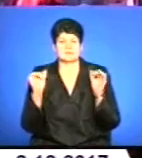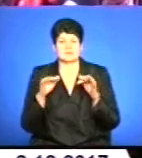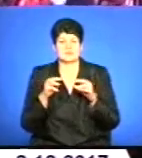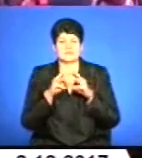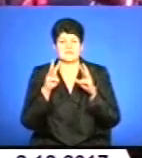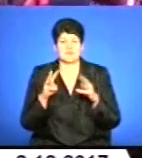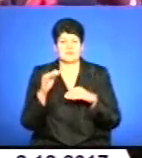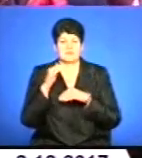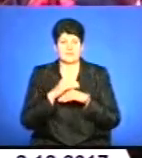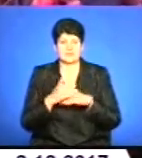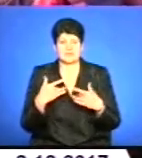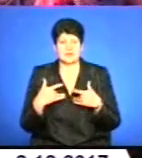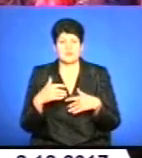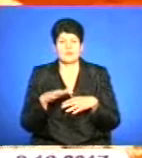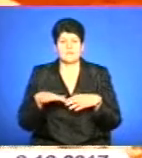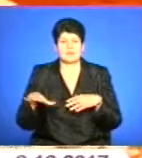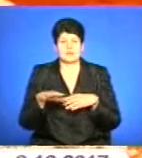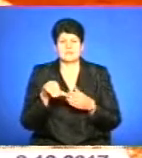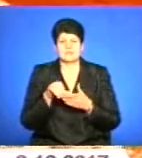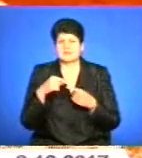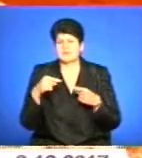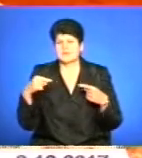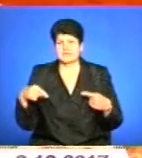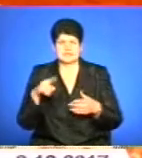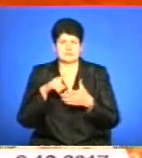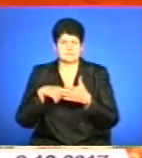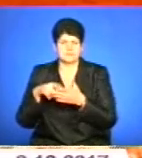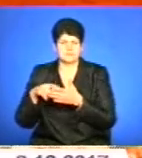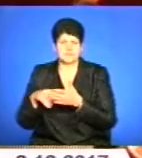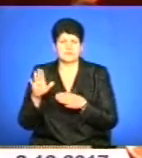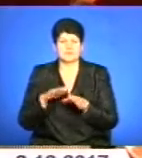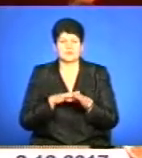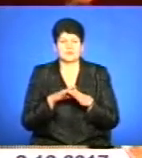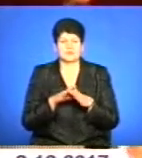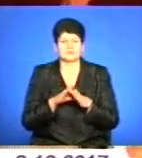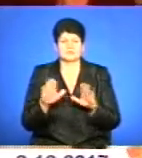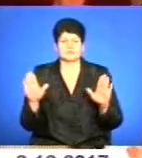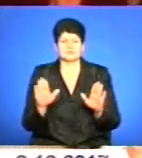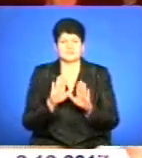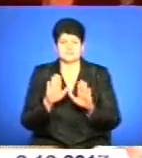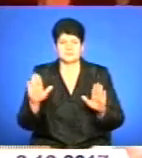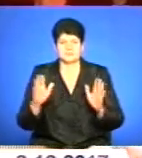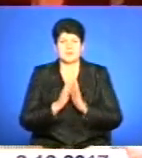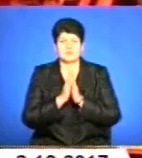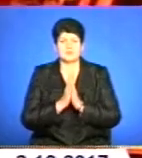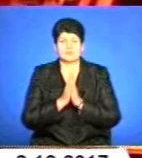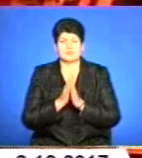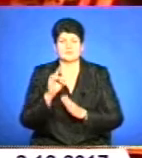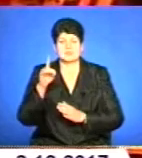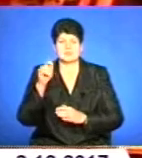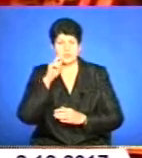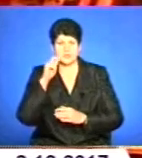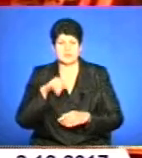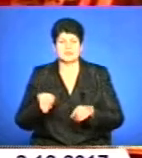святвечір. На театральному майдані представники різних християнських конфесій виконуватимуть різдвяні пісні, молитимуться за Україну,